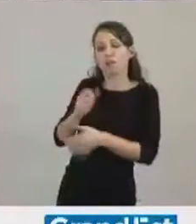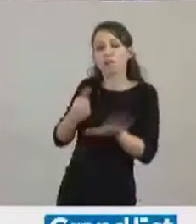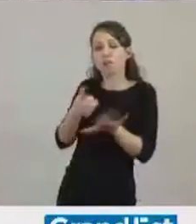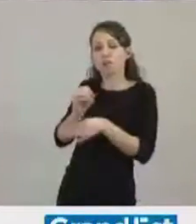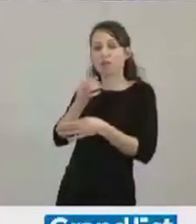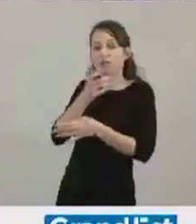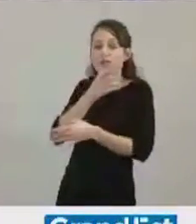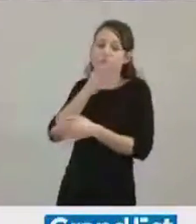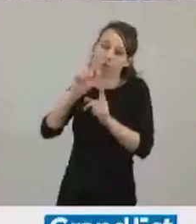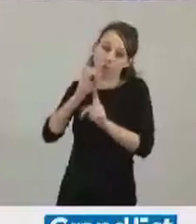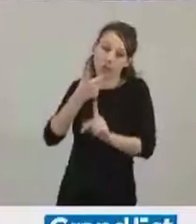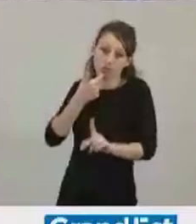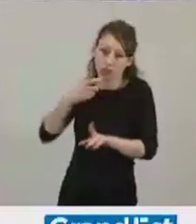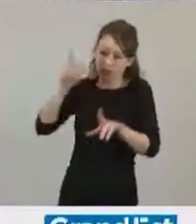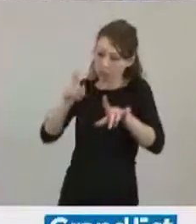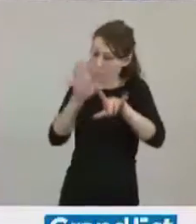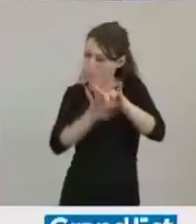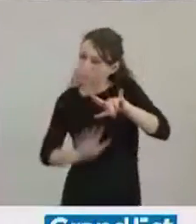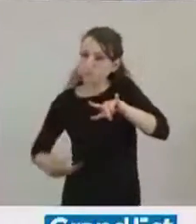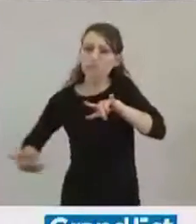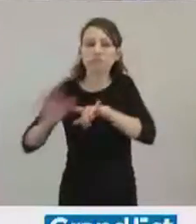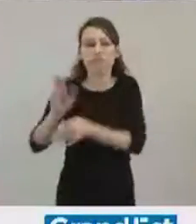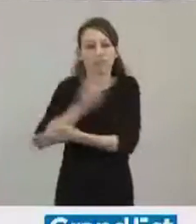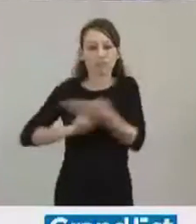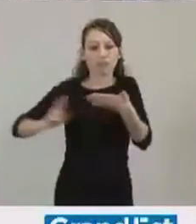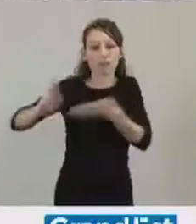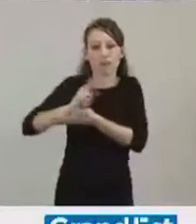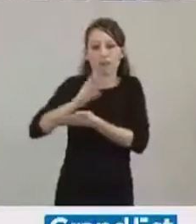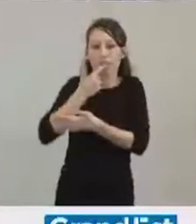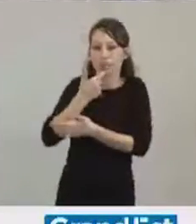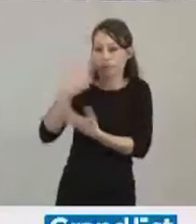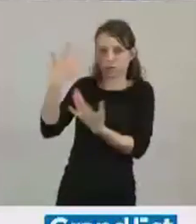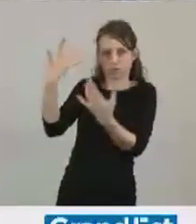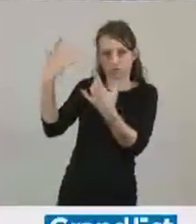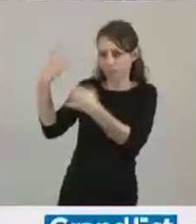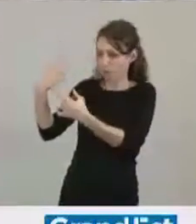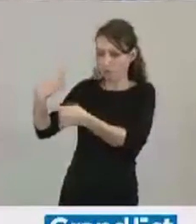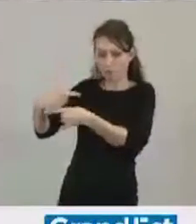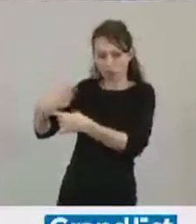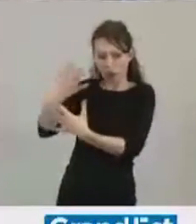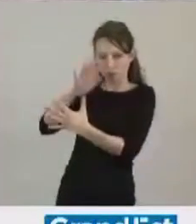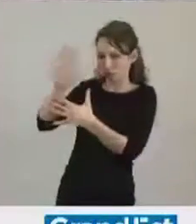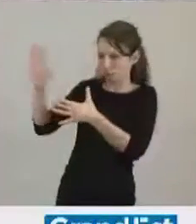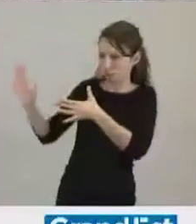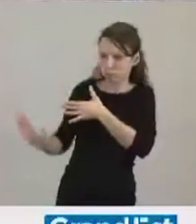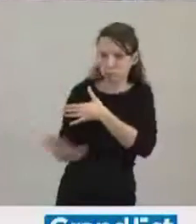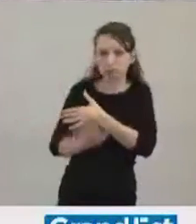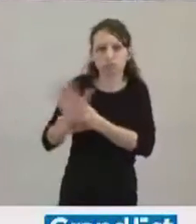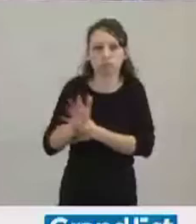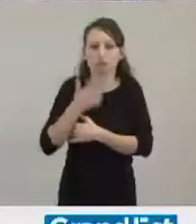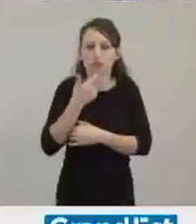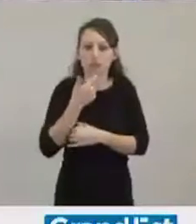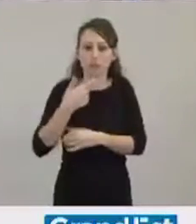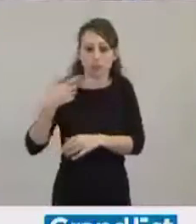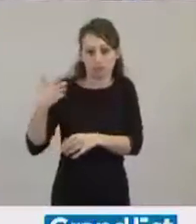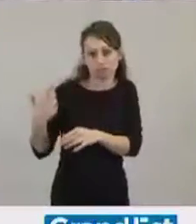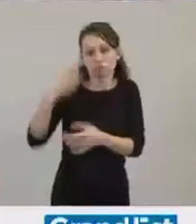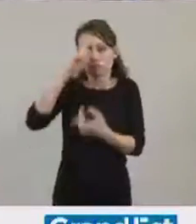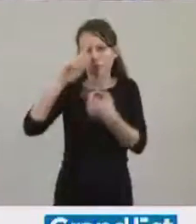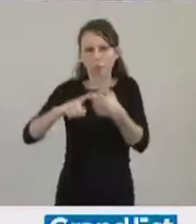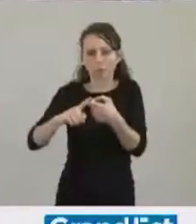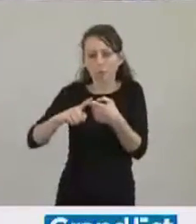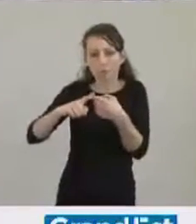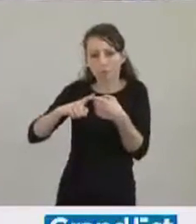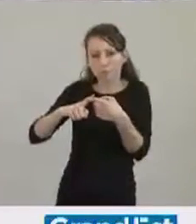et rayonner au-delà de nos frontières, notamment avec l'extension du dispositif Offensive Science à l'ensemble du Grand Est,